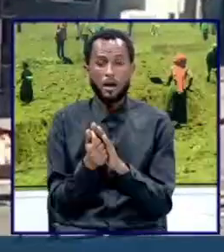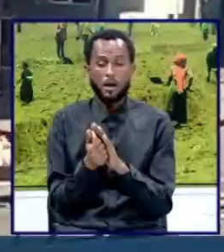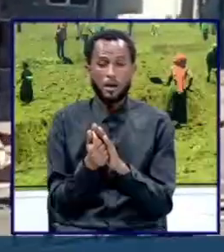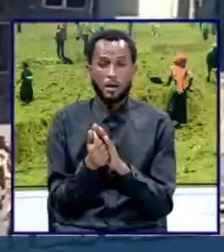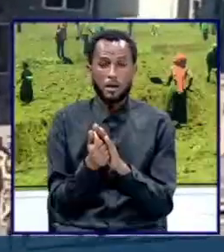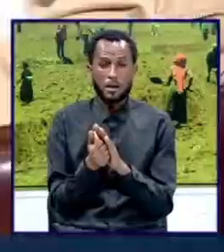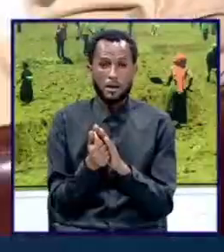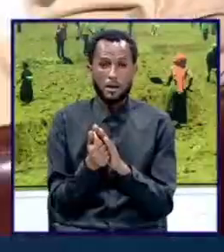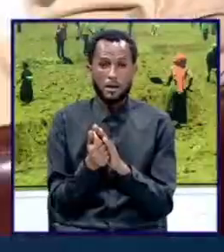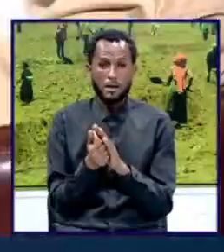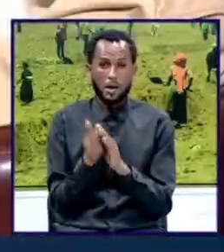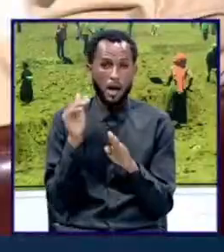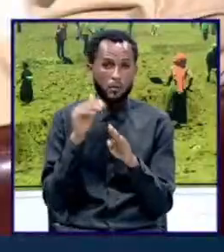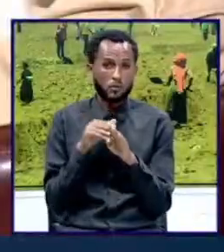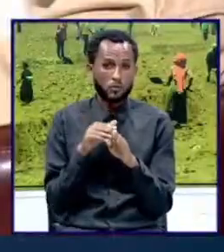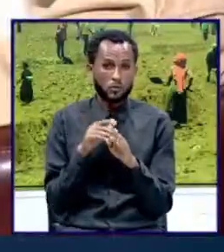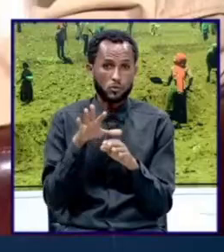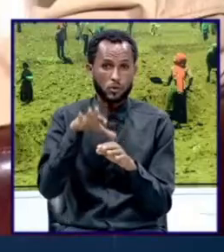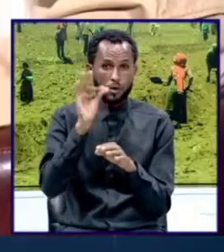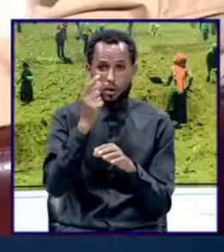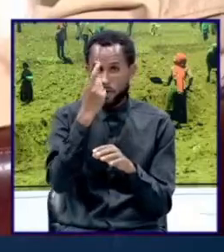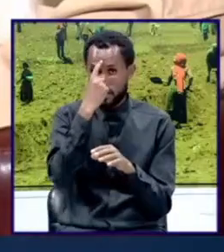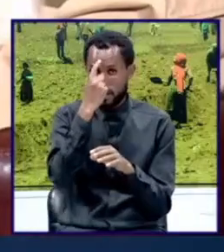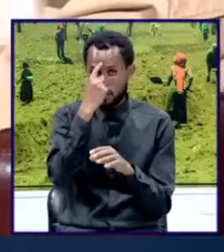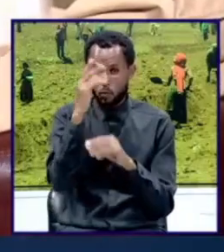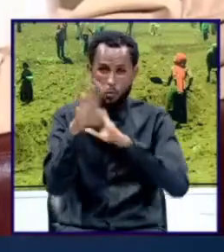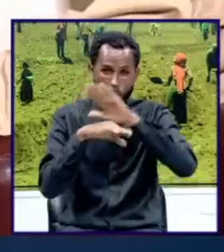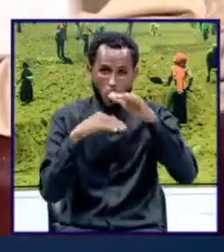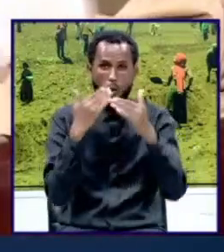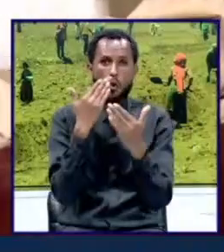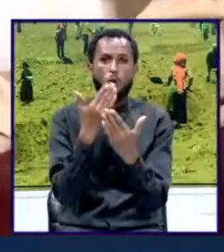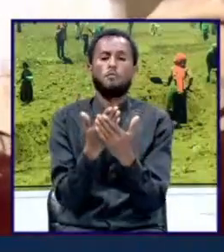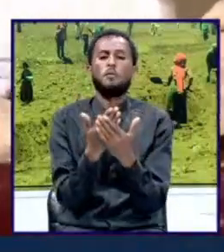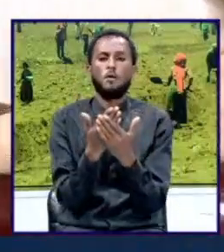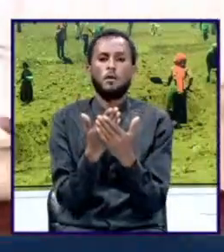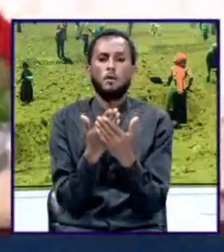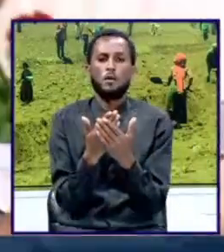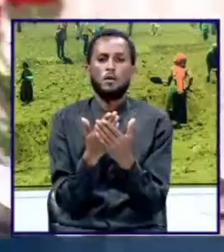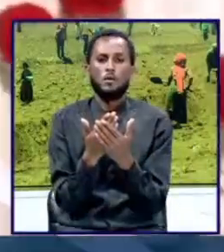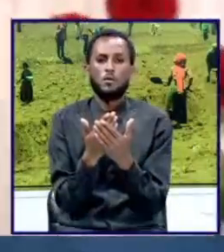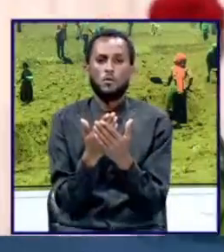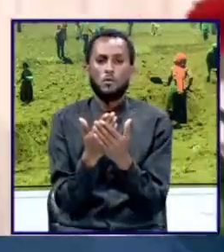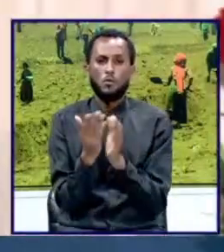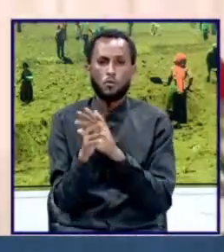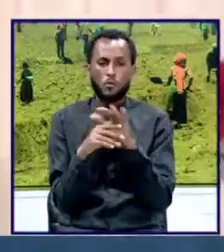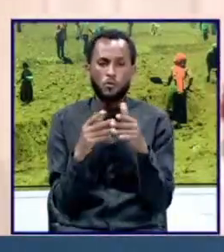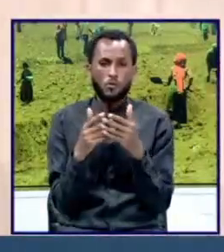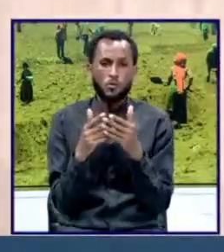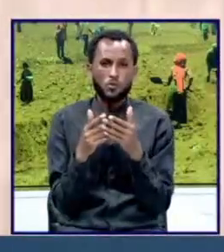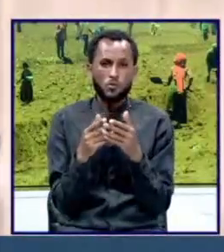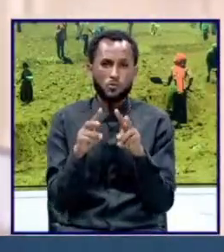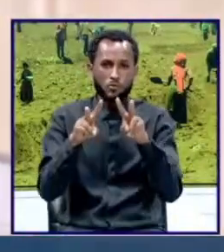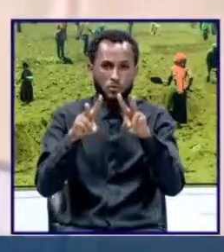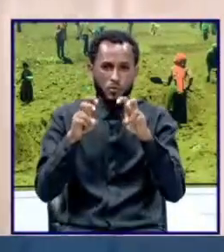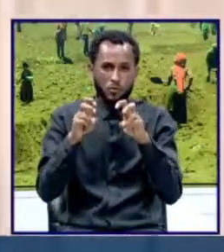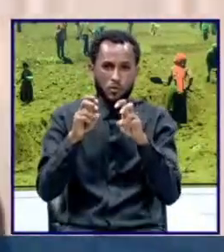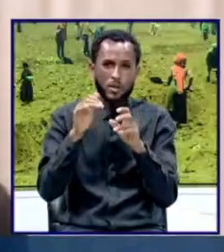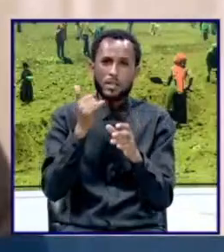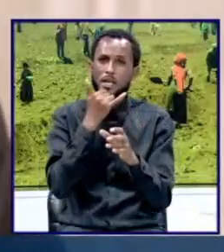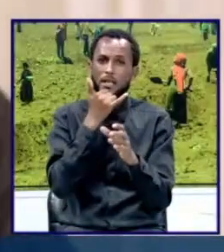ከካውነሎም ዝረኸቦም ዕድላት ኩሎም ኩሉ እቲ ነውርታት ገበናት